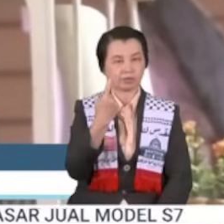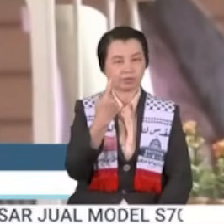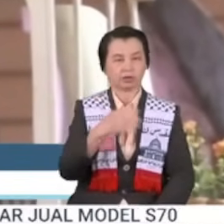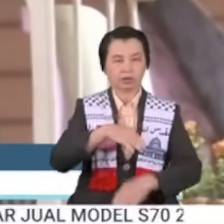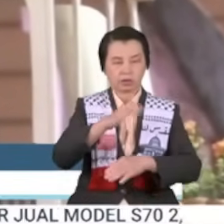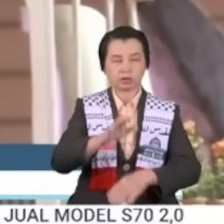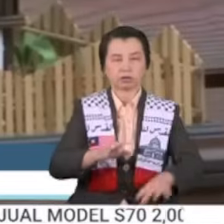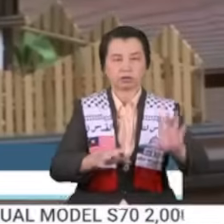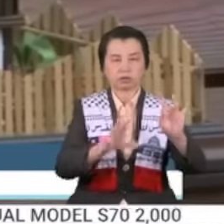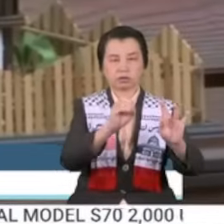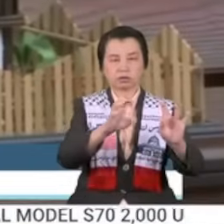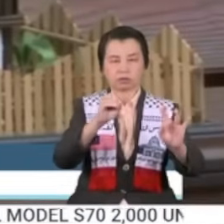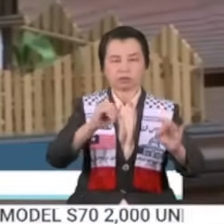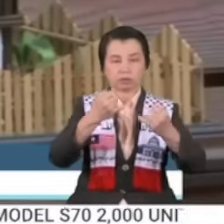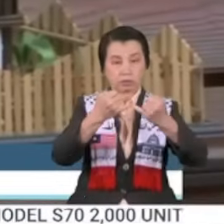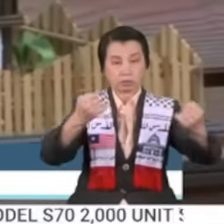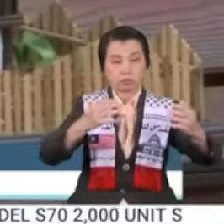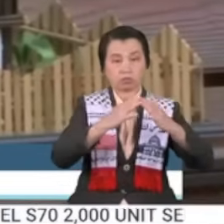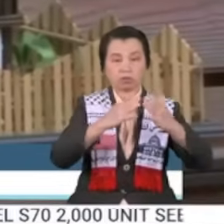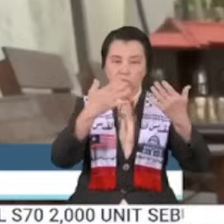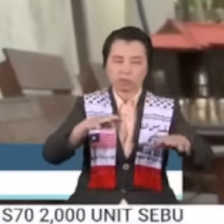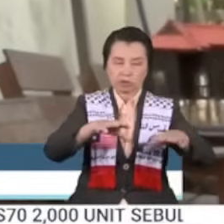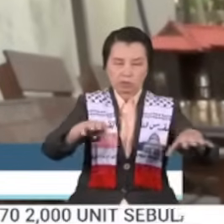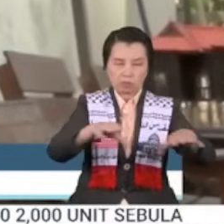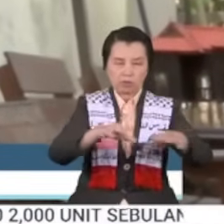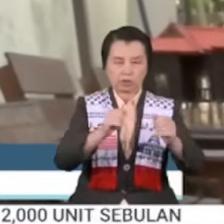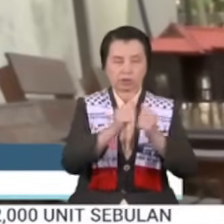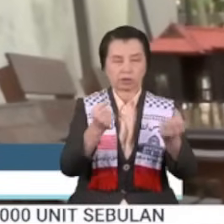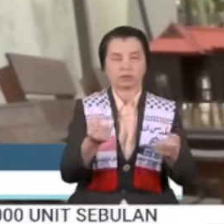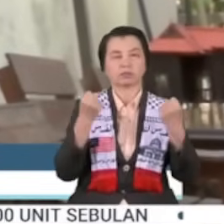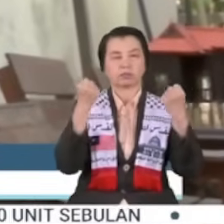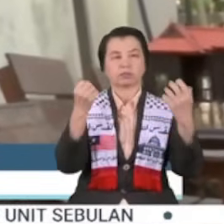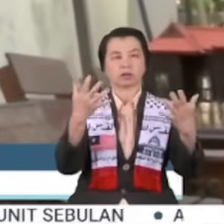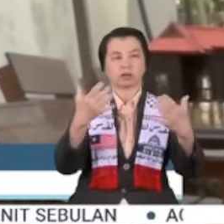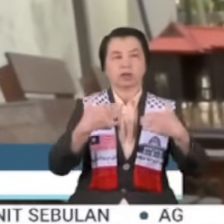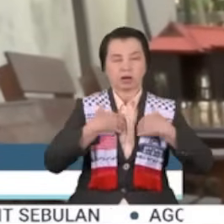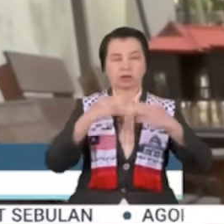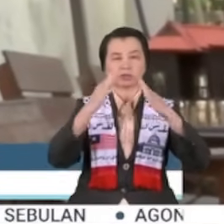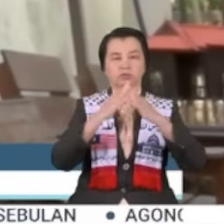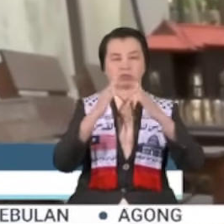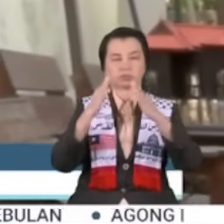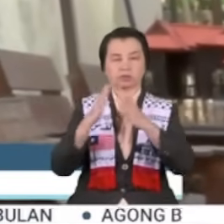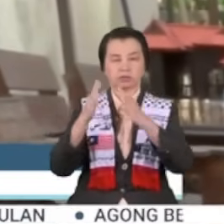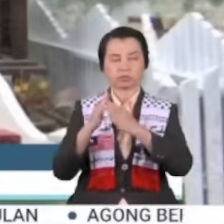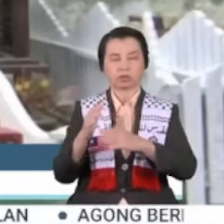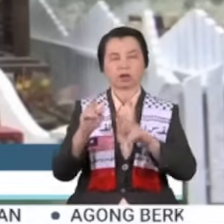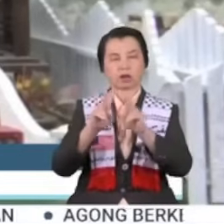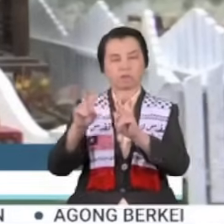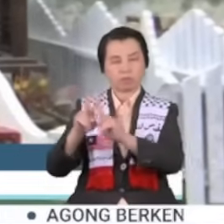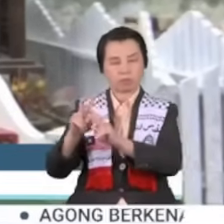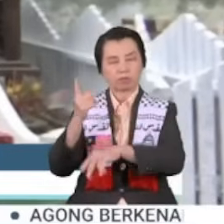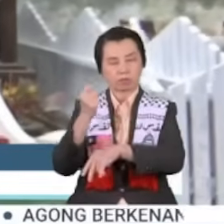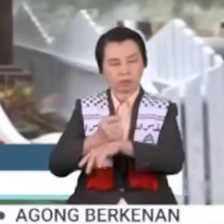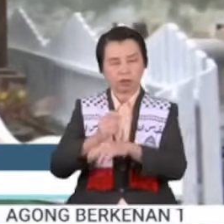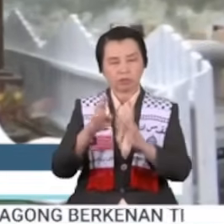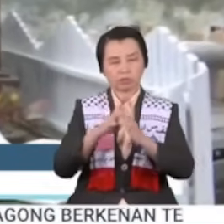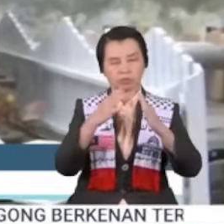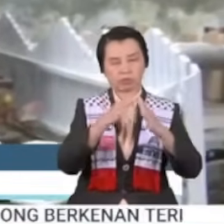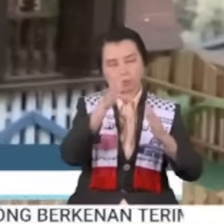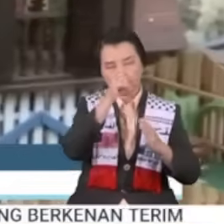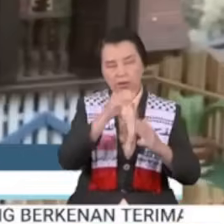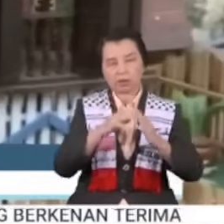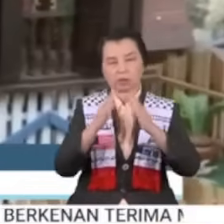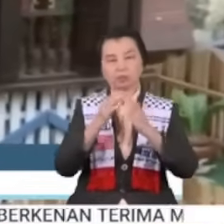lebih 800 replika rumah mini telah dihasilkan dengan kebanyakannya adalah rumah-rumah tradisional an rumah